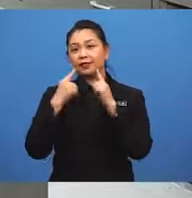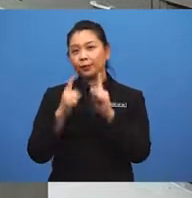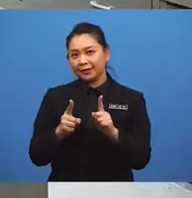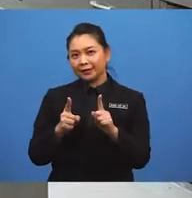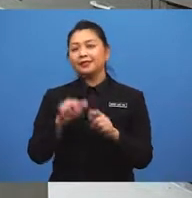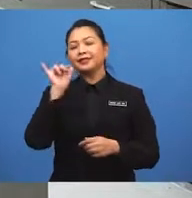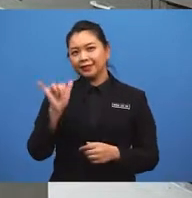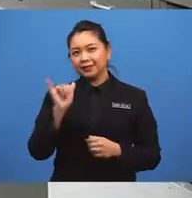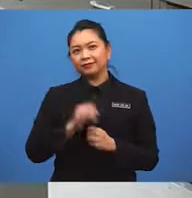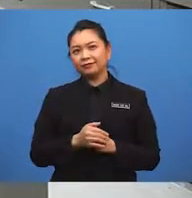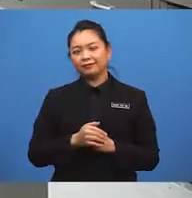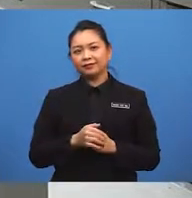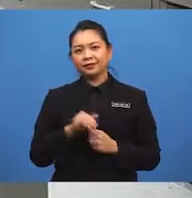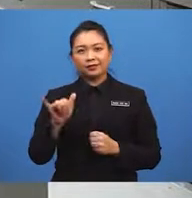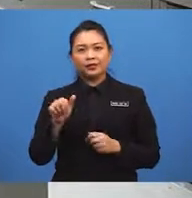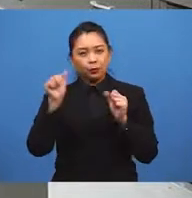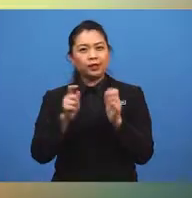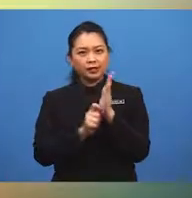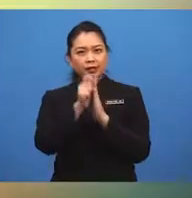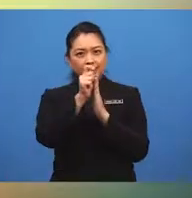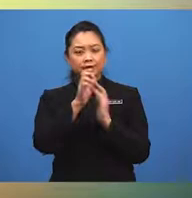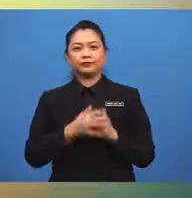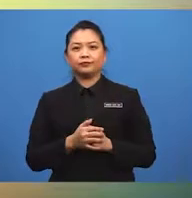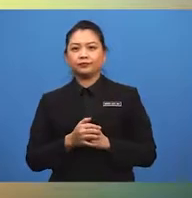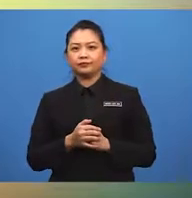Jawapannya, ya, ia boleh ditingkatkan.